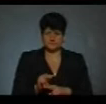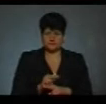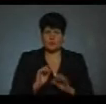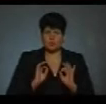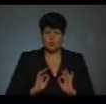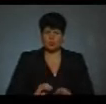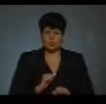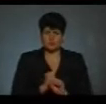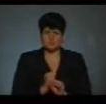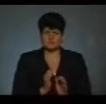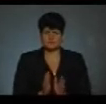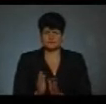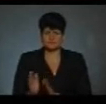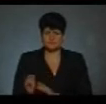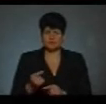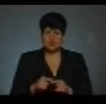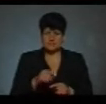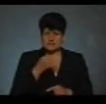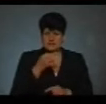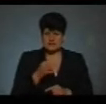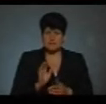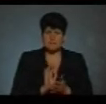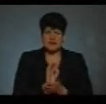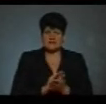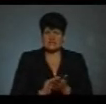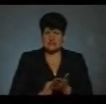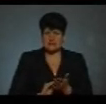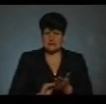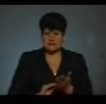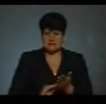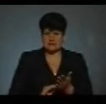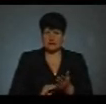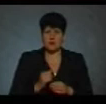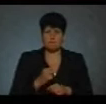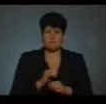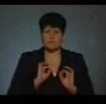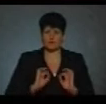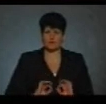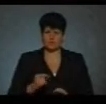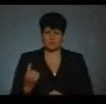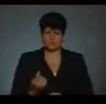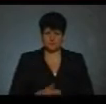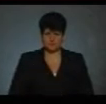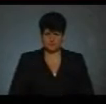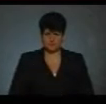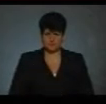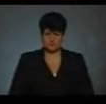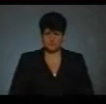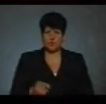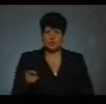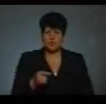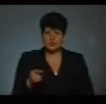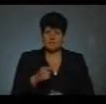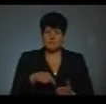Прокуратура працює у штатному режимі. Про це повідомила прес-секретарка прокуратури області Леся Гурецька. У